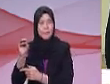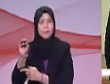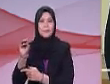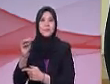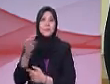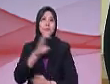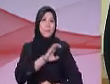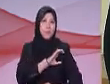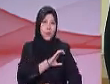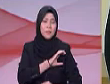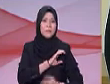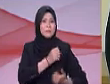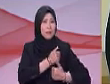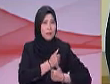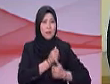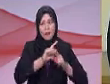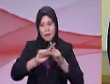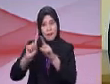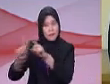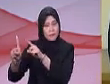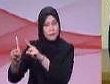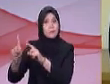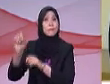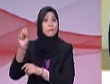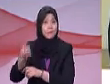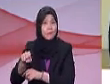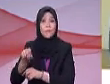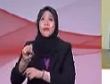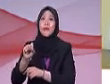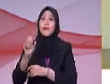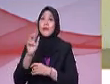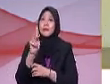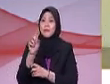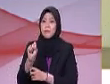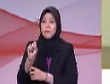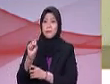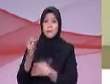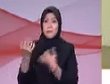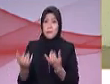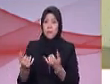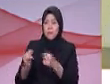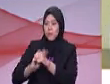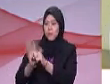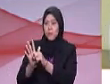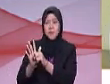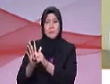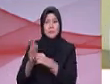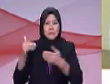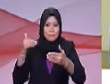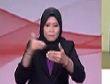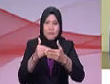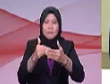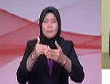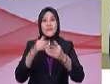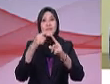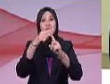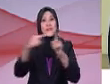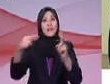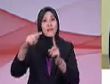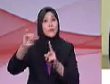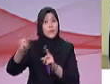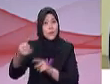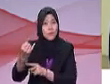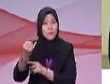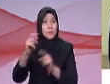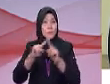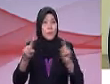berkuasa polis dan sebagainya, walaupun kes ini telah mencapai hampir setengah juta, tetapi kita juga